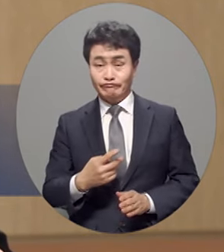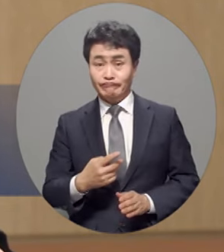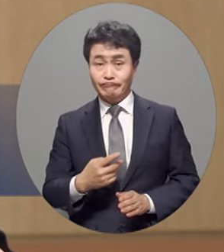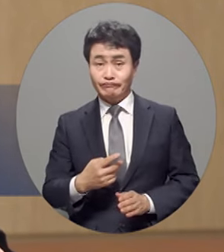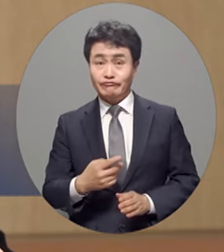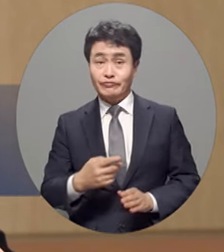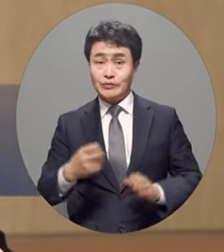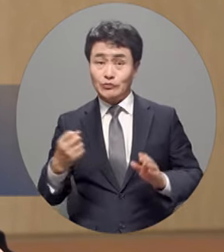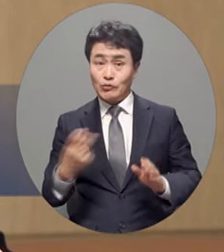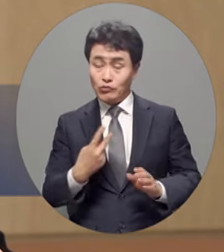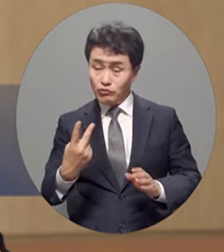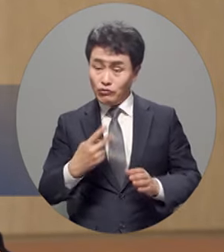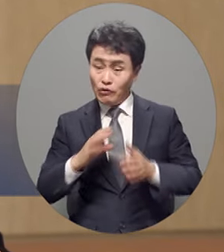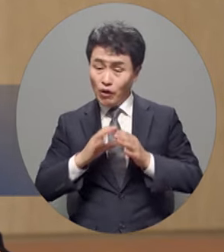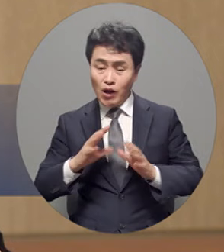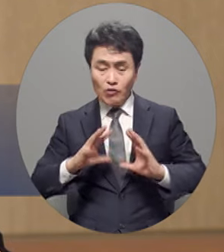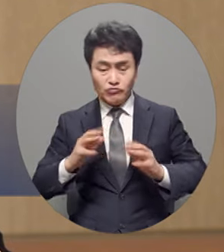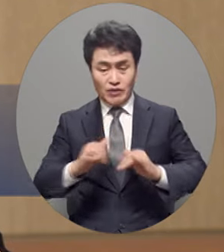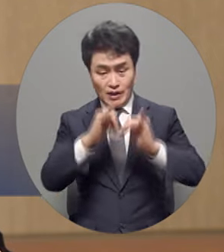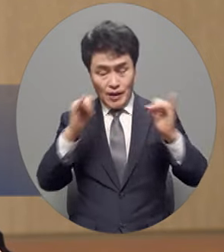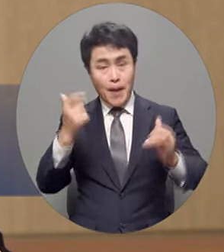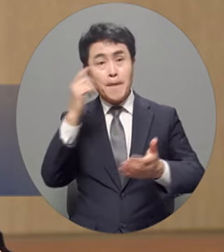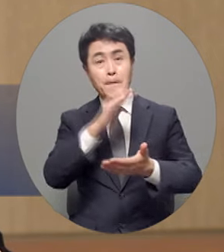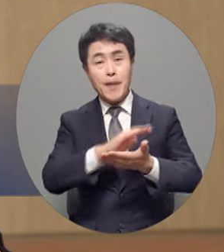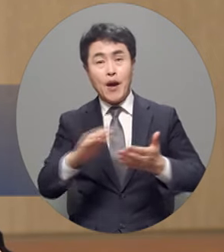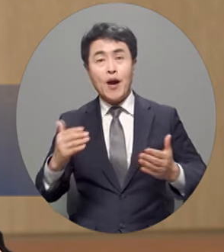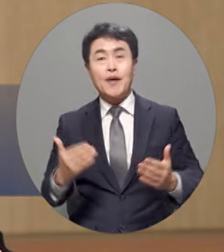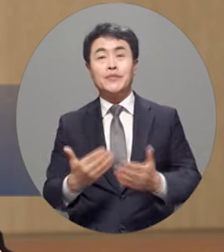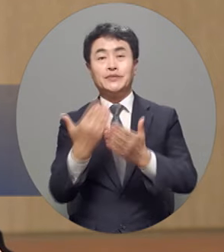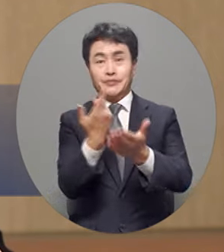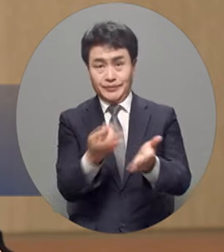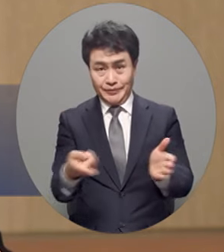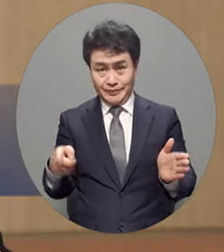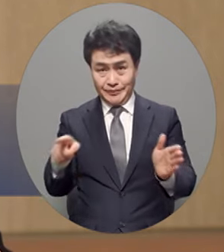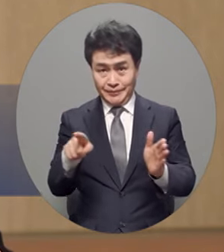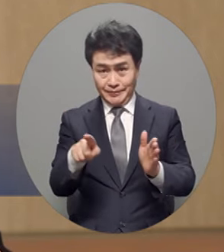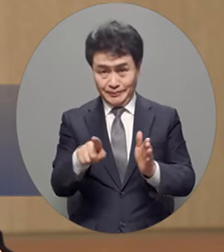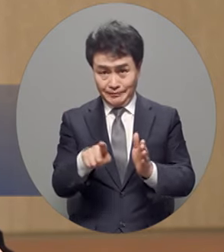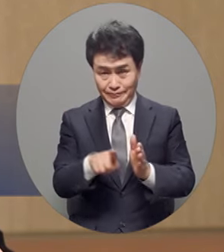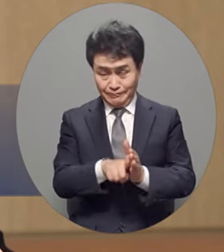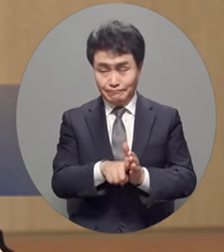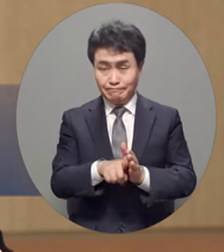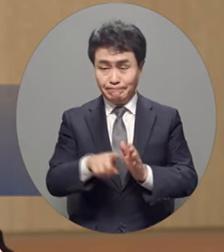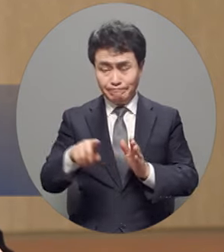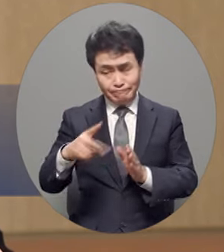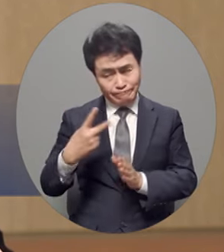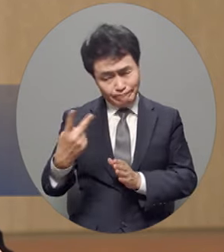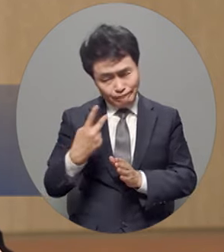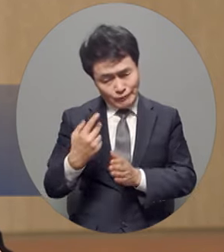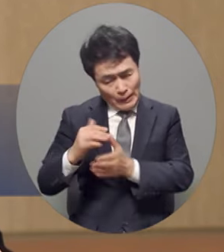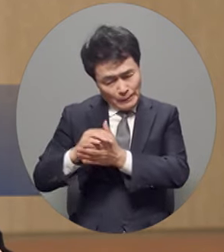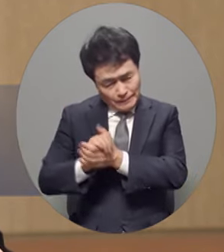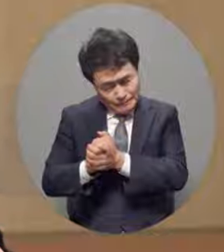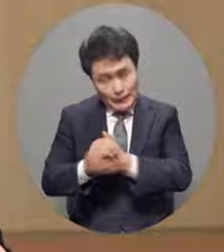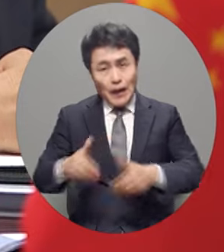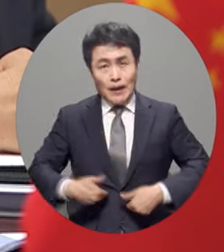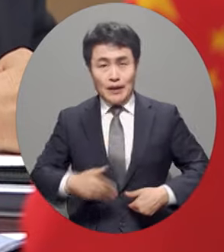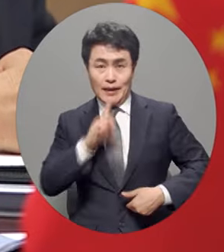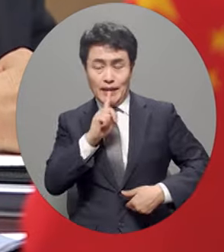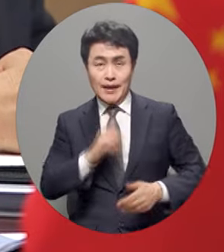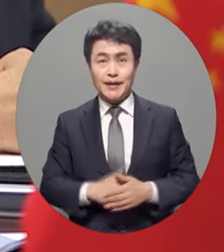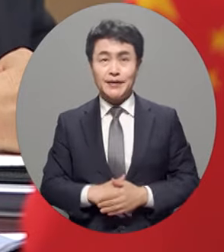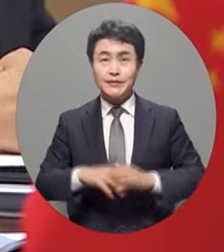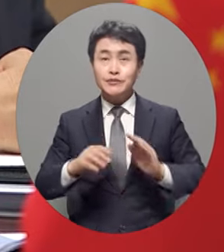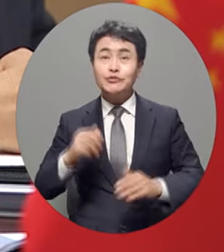아니라 국제사회의 평화와 번영을 위해 긴밀하게 협력해야 한다고 생각합니다